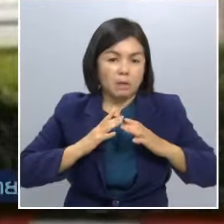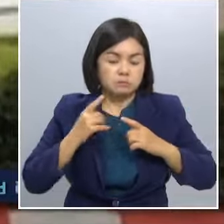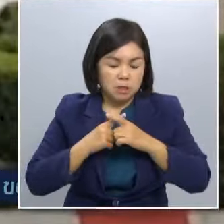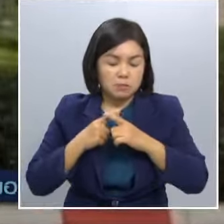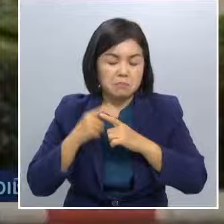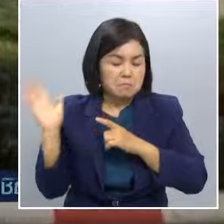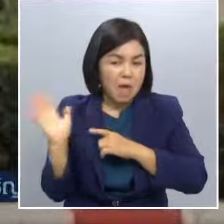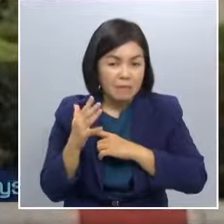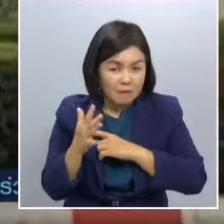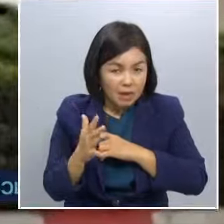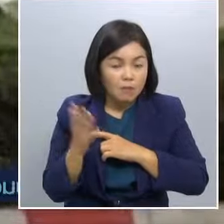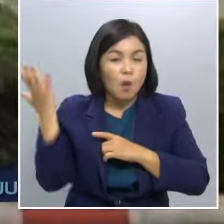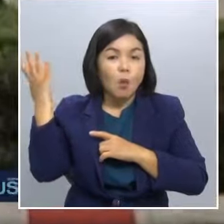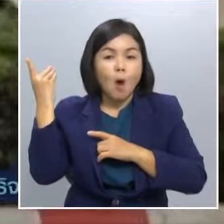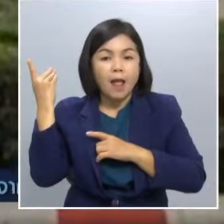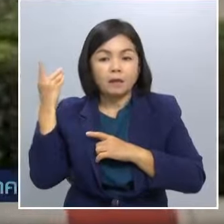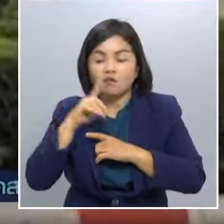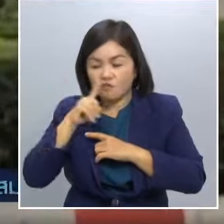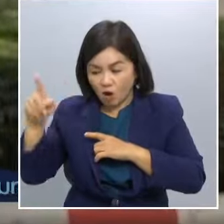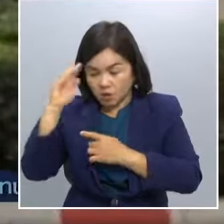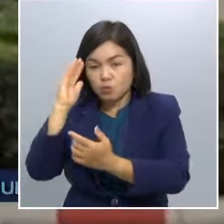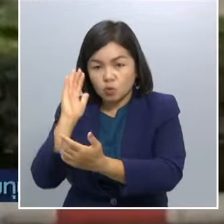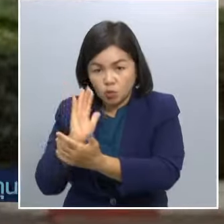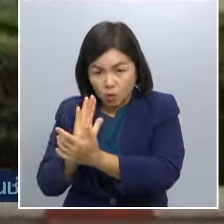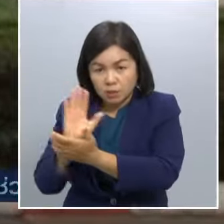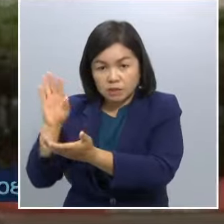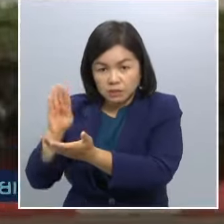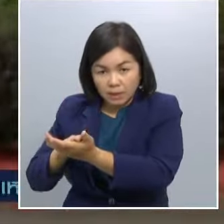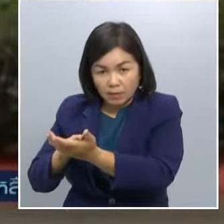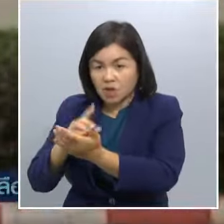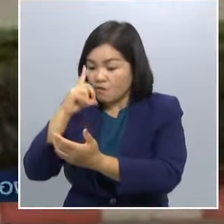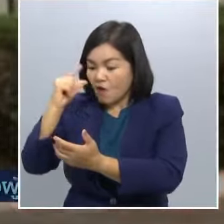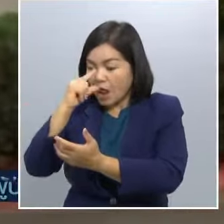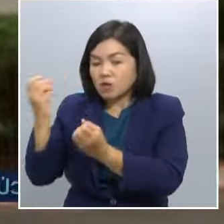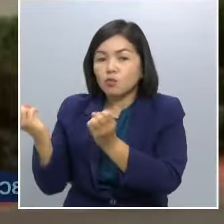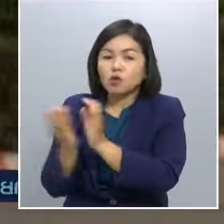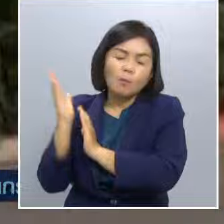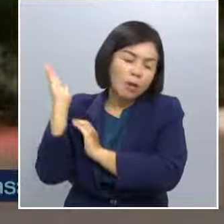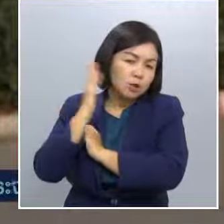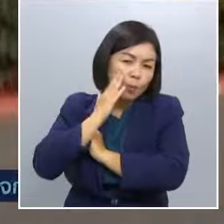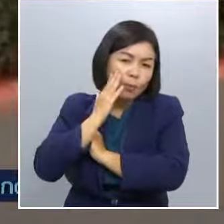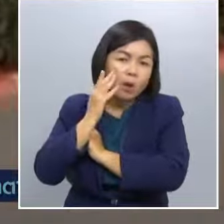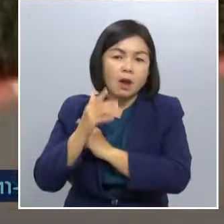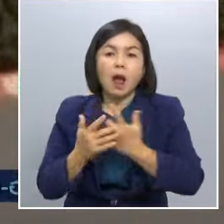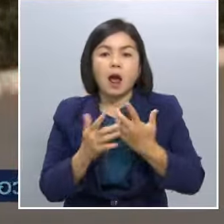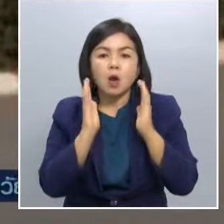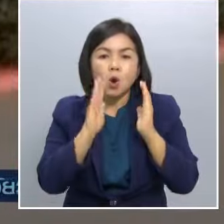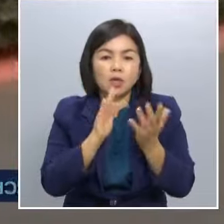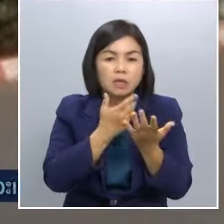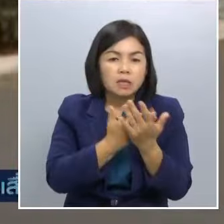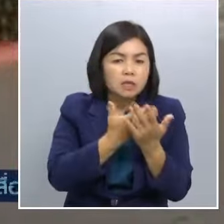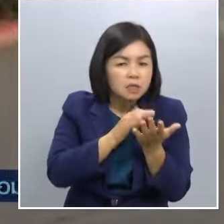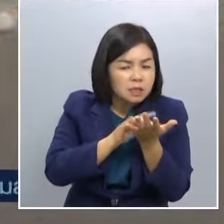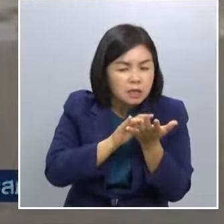อยู่เมื่อวานนี้น้องก็ไปแจ้งความร้องทุกข์ให้ตำรวจดำเนินคดีกับฝรั่งคนที่ก่อเหตุแคชเชียร์ของปั๊มน้ำมันคุณต